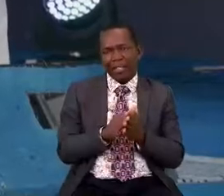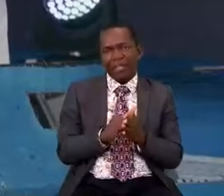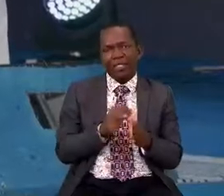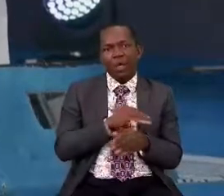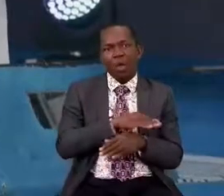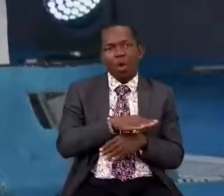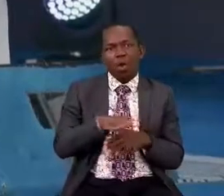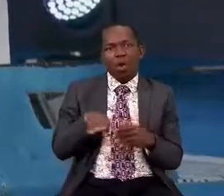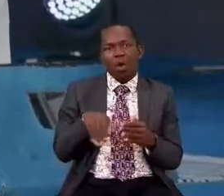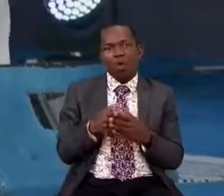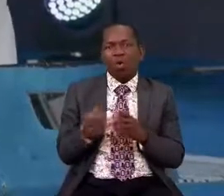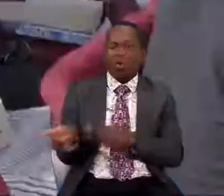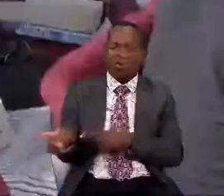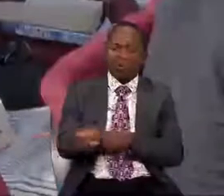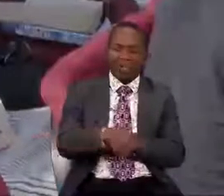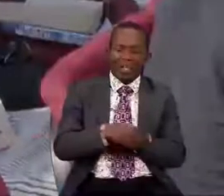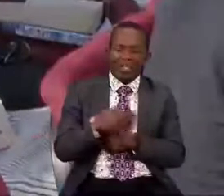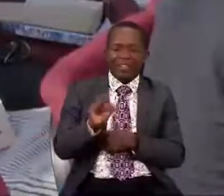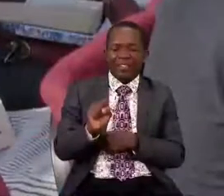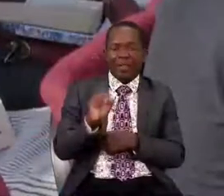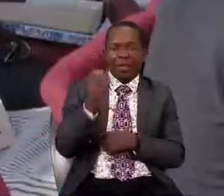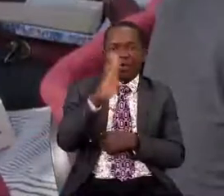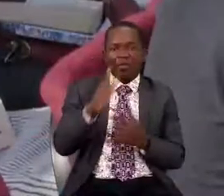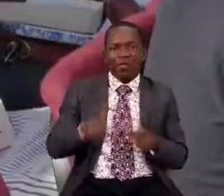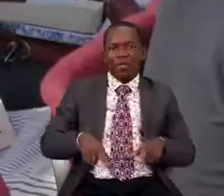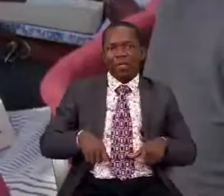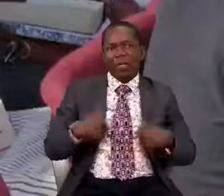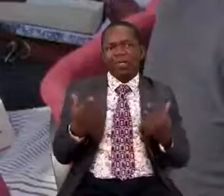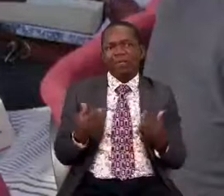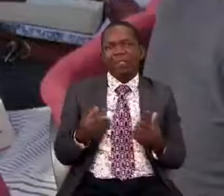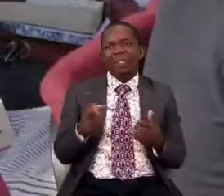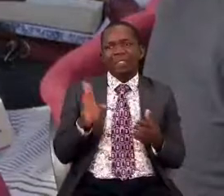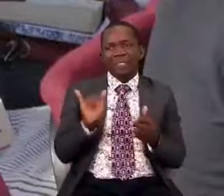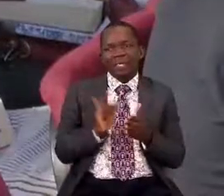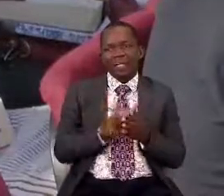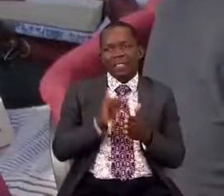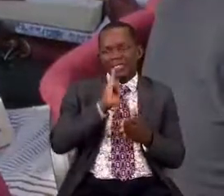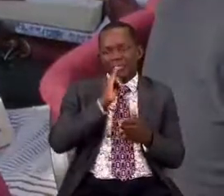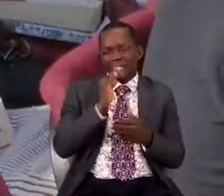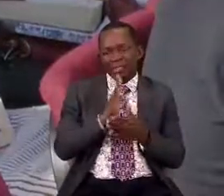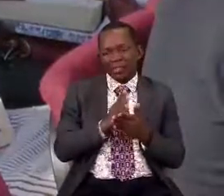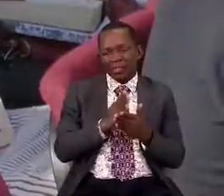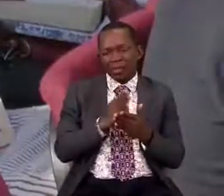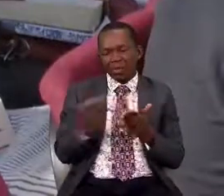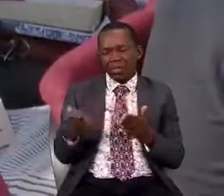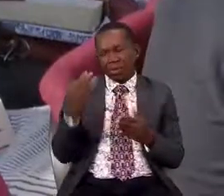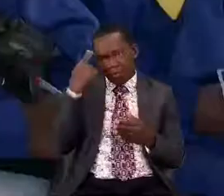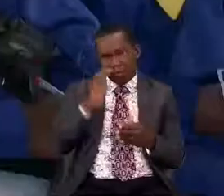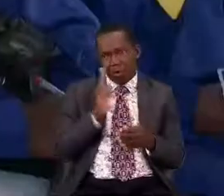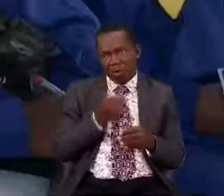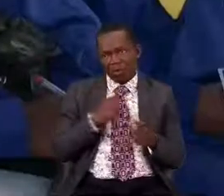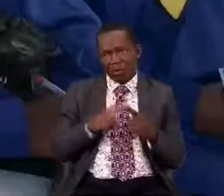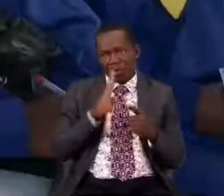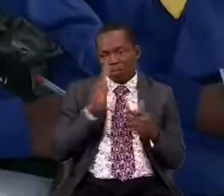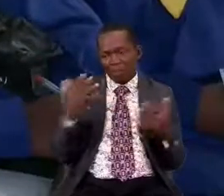Quelque chose est d'audacieux quand on est jeune. Quand vous n'avez pas encore d'expérience dans la vie, dans vos jeunes jours, nul ne tiendra devant